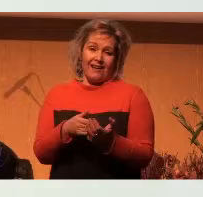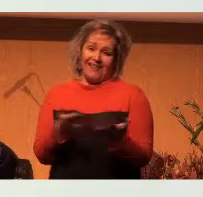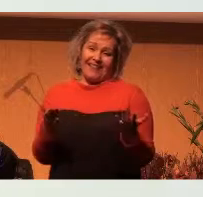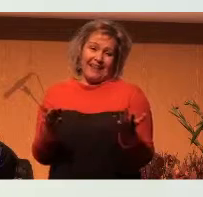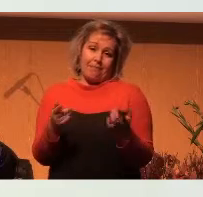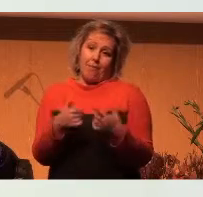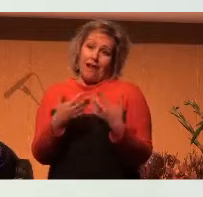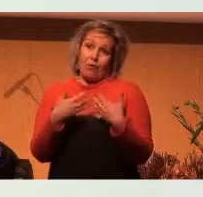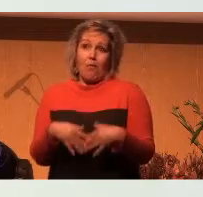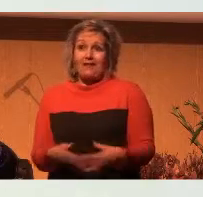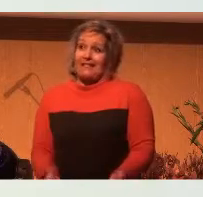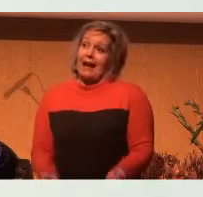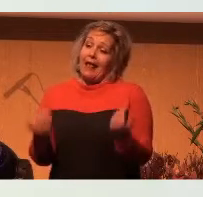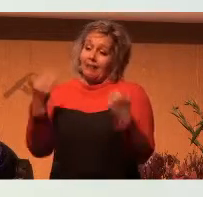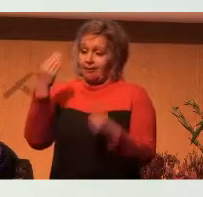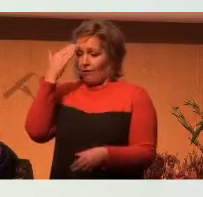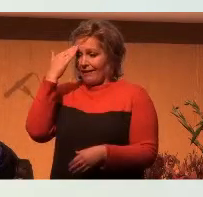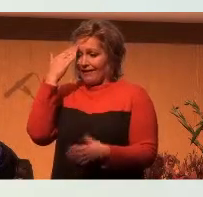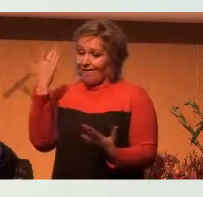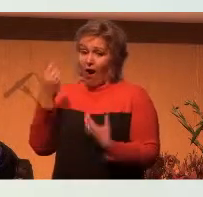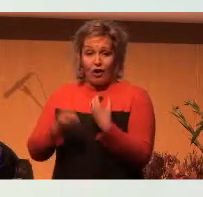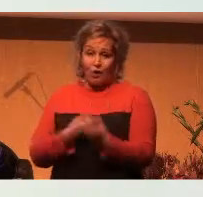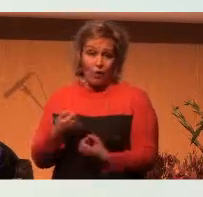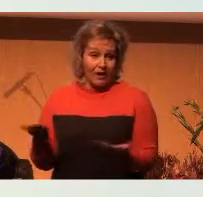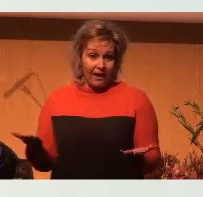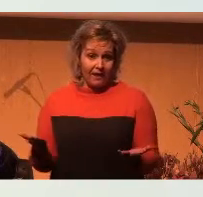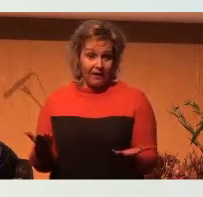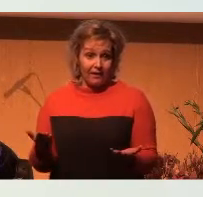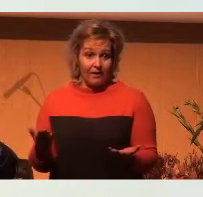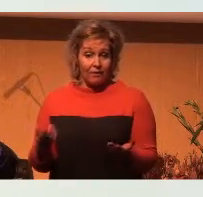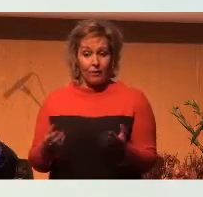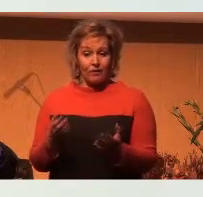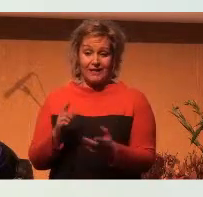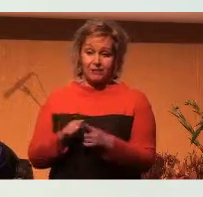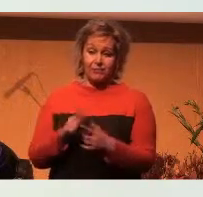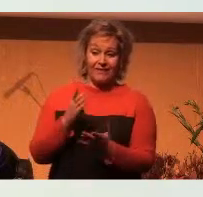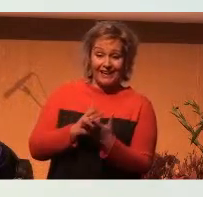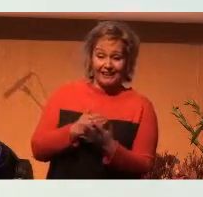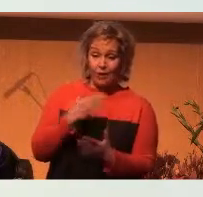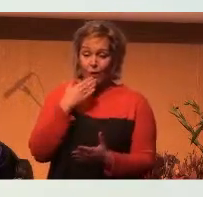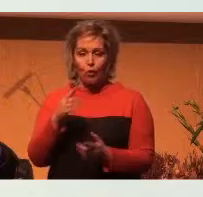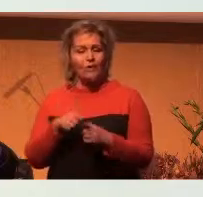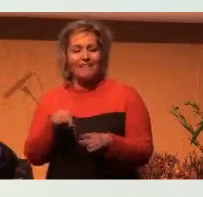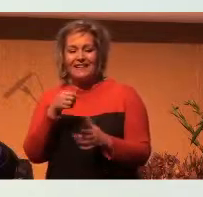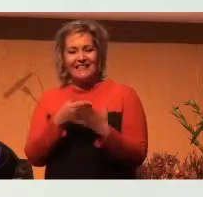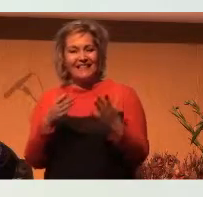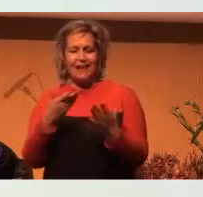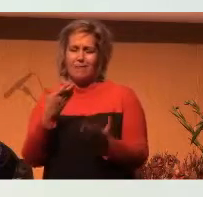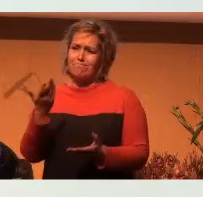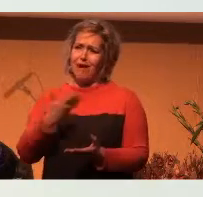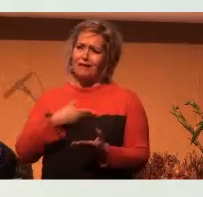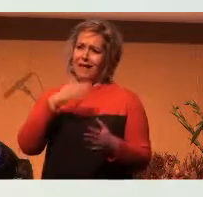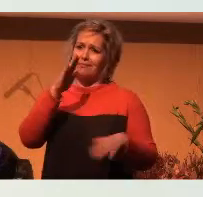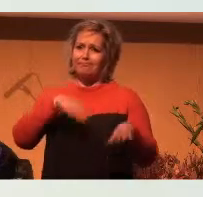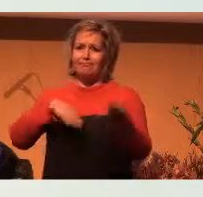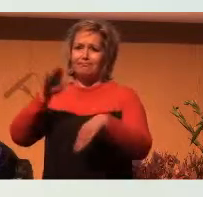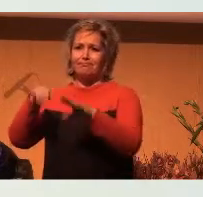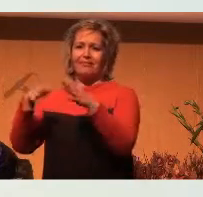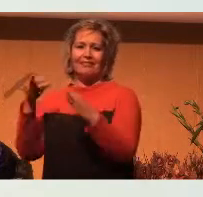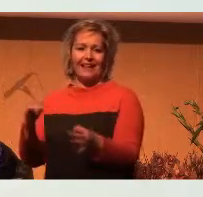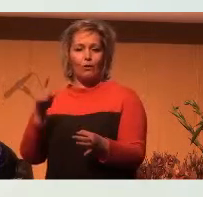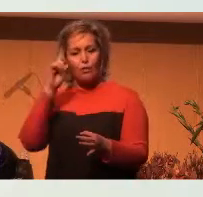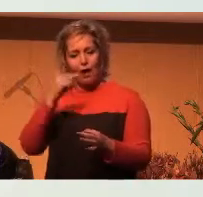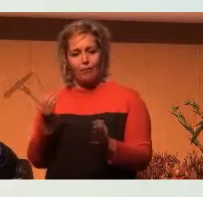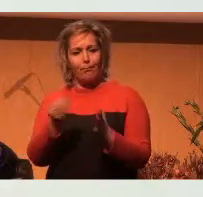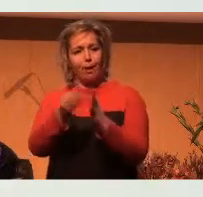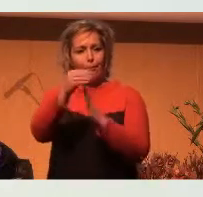Det er ikke uten videre lett å vite hva man skal gjøre, hvor å gjøre det riktig og godt, og det finnes ikke en hel masse ulike ting å